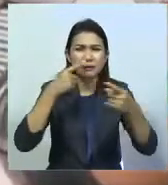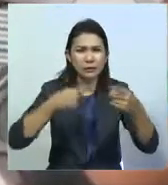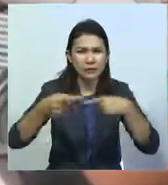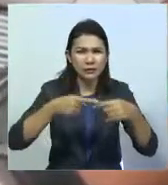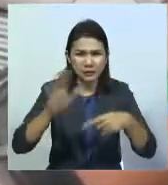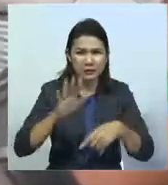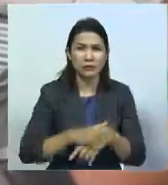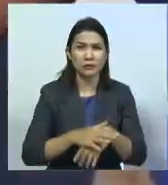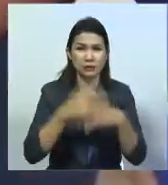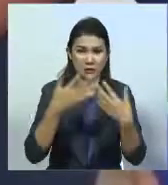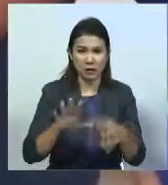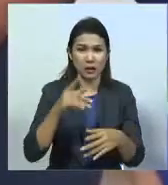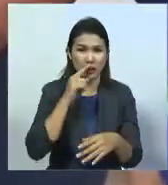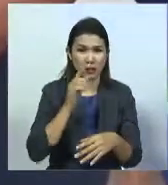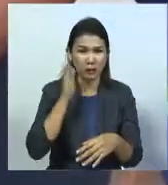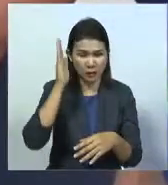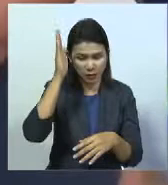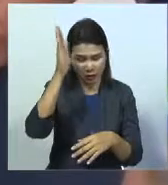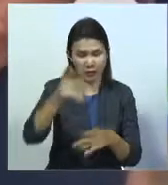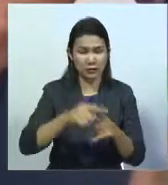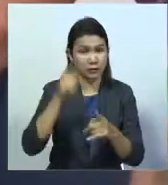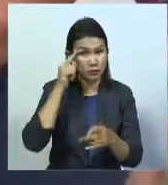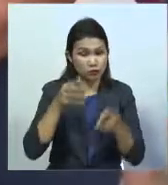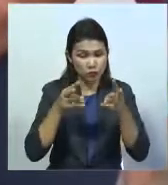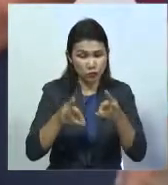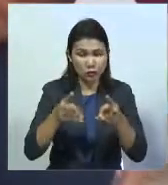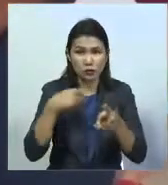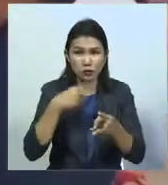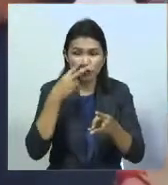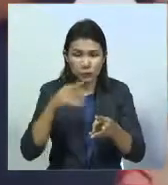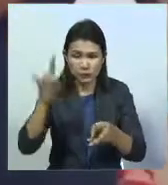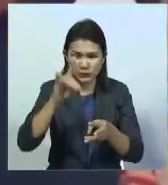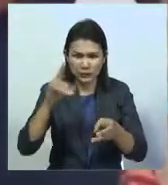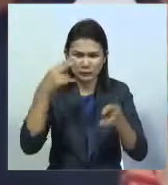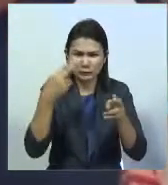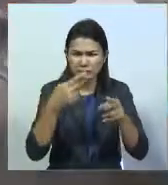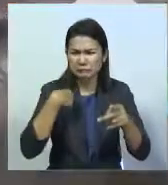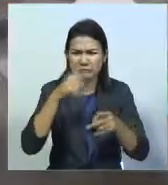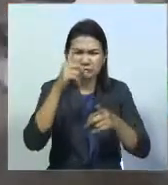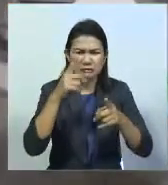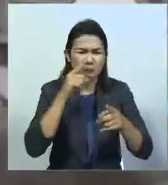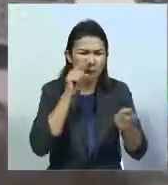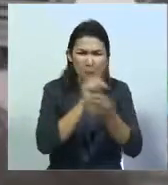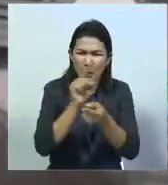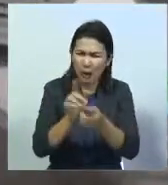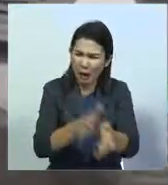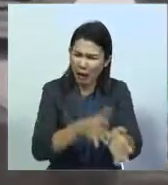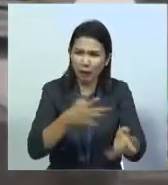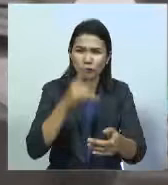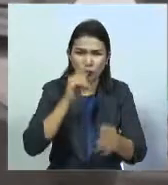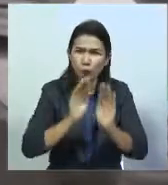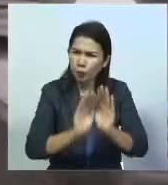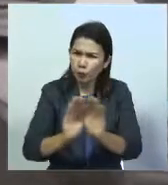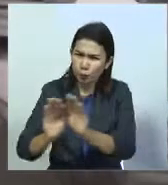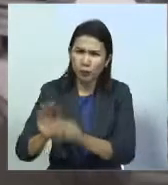การในการกำจัดขยะในระยะยาวบนเกาะต่างๆซึ่งเป็นแหล่งที่อยู่อาศัยของสัตว์ทะเลหายากกันต่อไปครับ